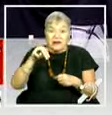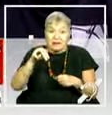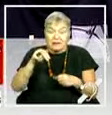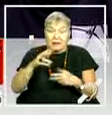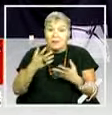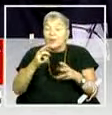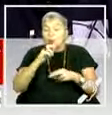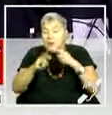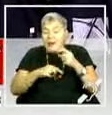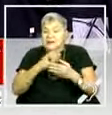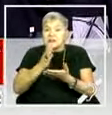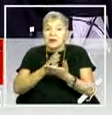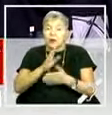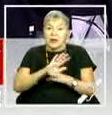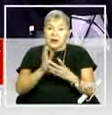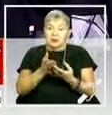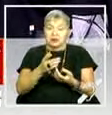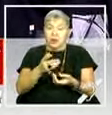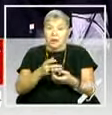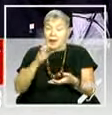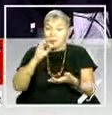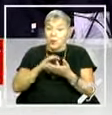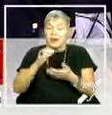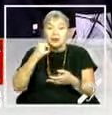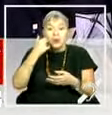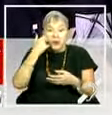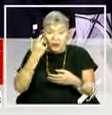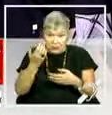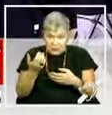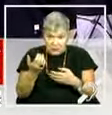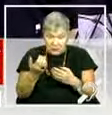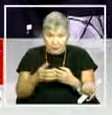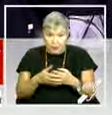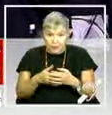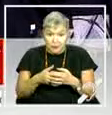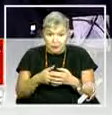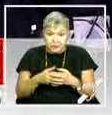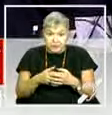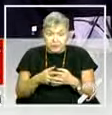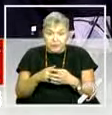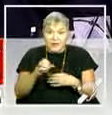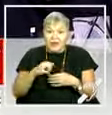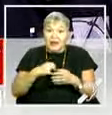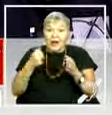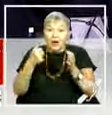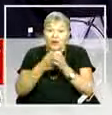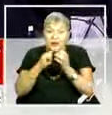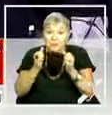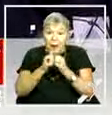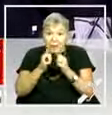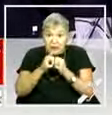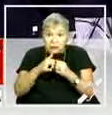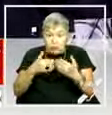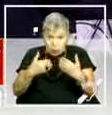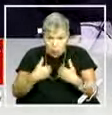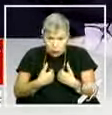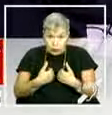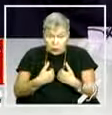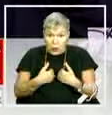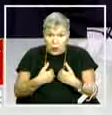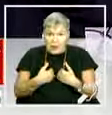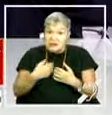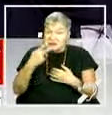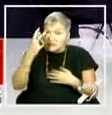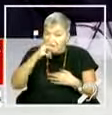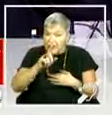toate, toate aceste lucruri. În momentul în care e lovit teritoriul tău, tu trebuie să-ți dai seama dacă a fost făcută